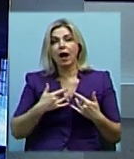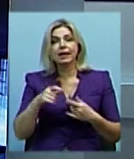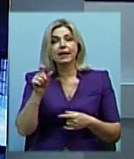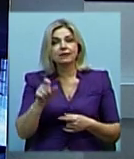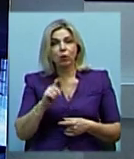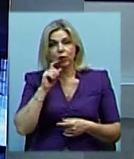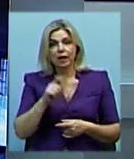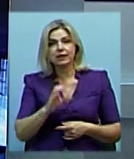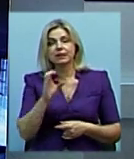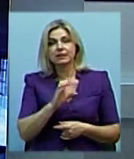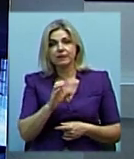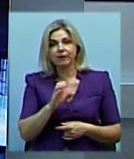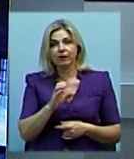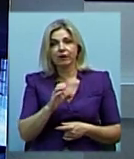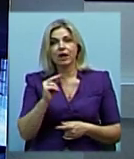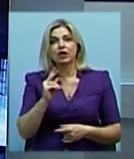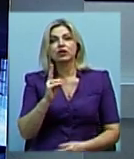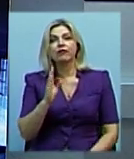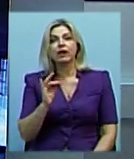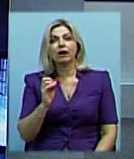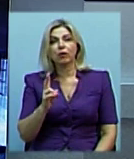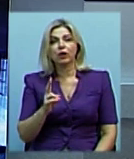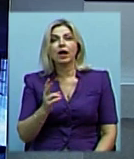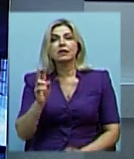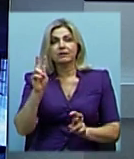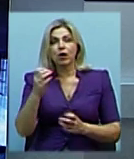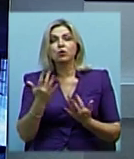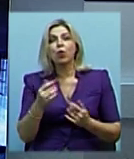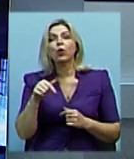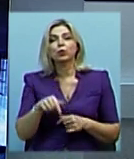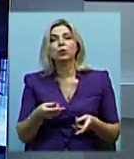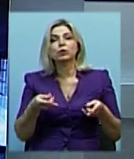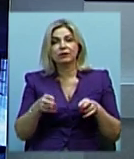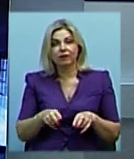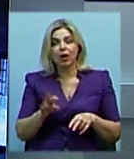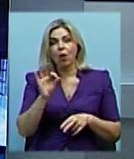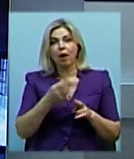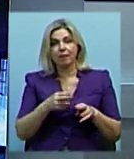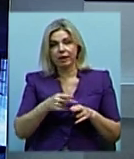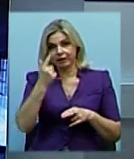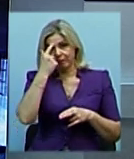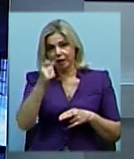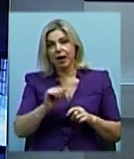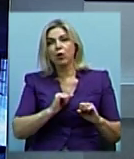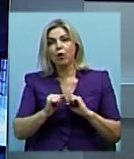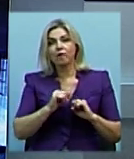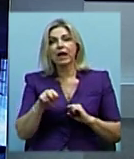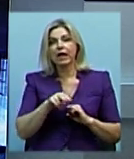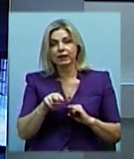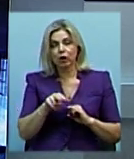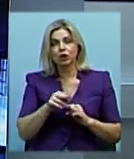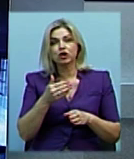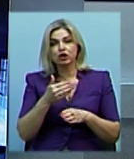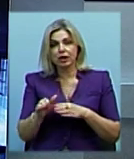України Сергія Чверкалюка «А скільки тут залишилось?». Про це повідомив керівник літературно-драматичної частини